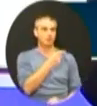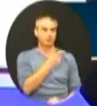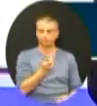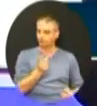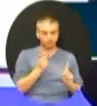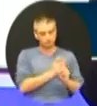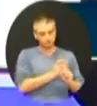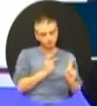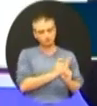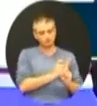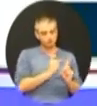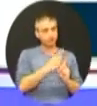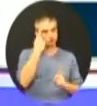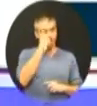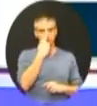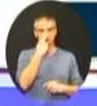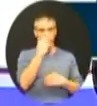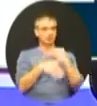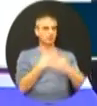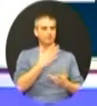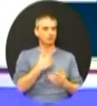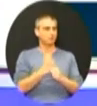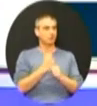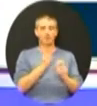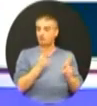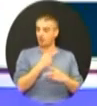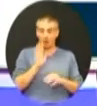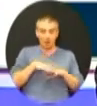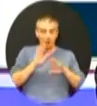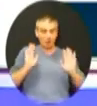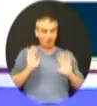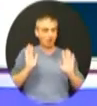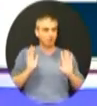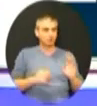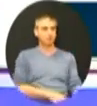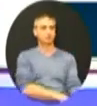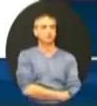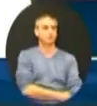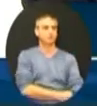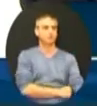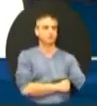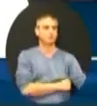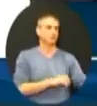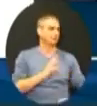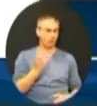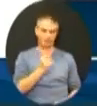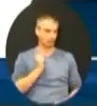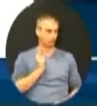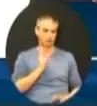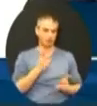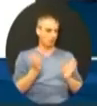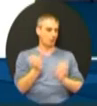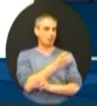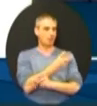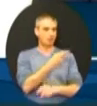ופשוט מטרפד לך כל יוזמה שאתה מנסה לקדם ודבר שאתה רוצה להזיז ואתה לא יכול לגעת בו אתה לא יכול להזיז אותו זה לא מינוי אישי אתה לא יכול